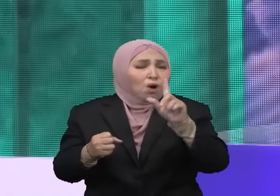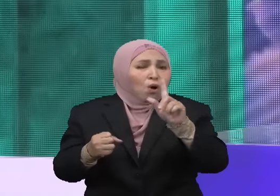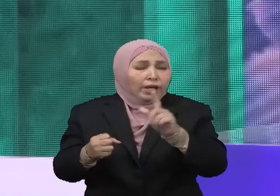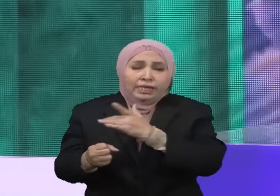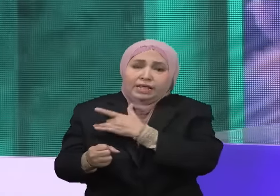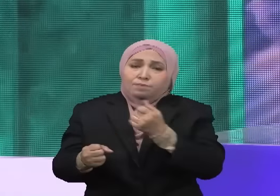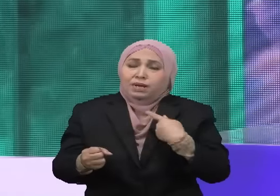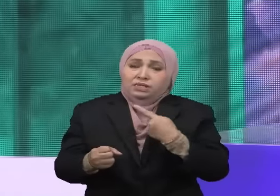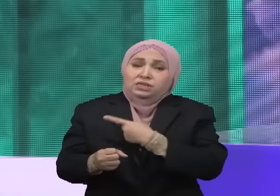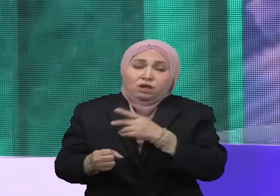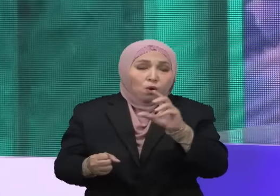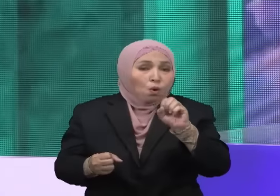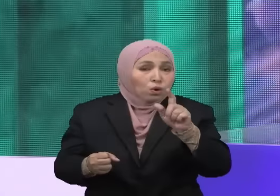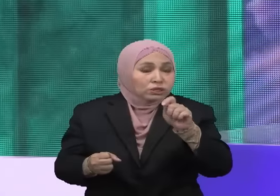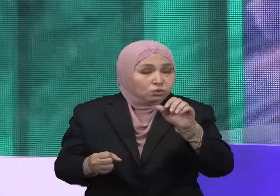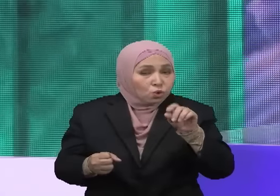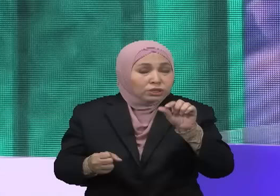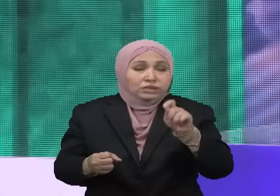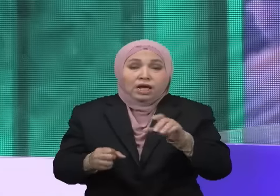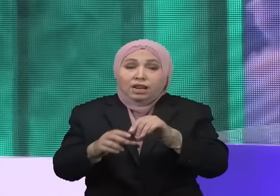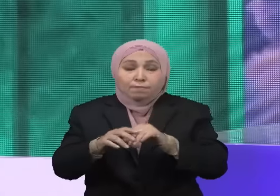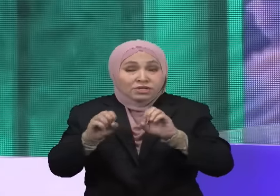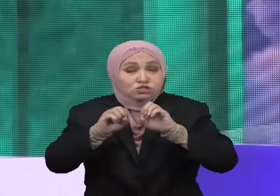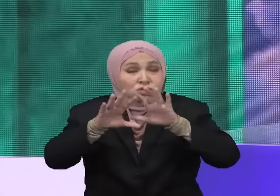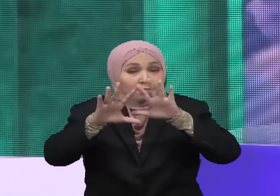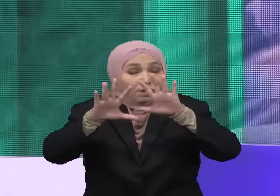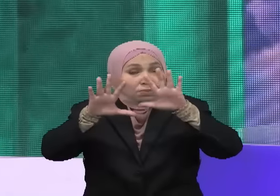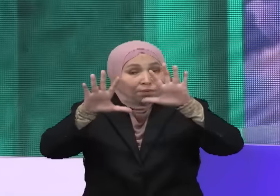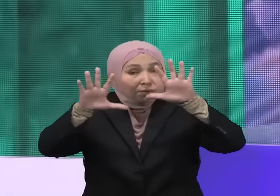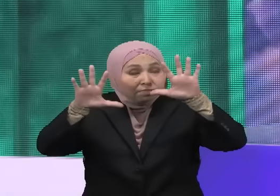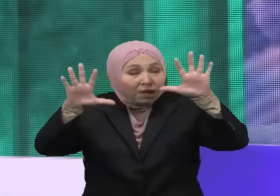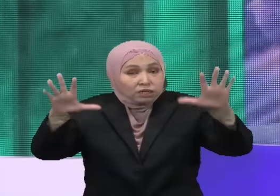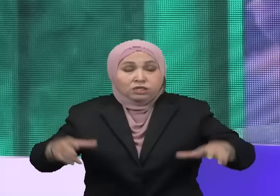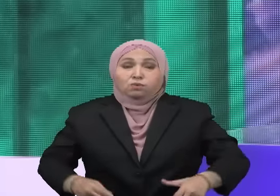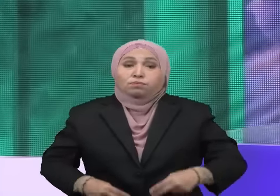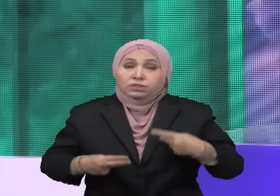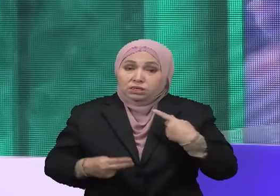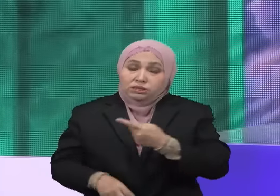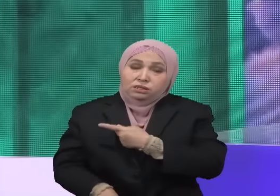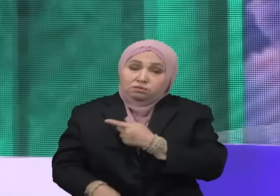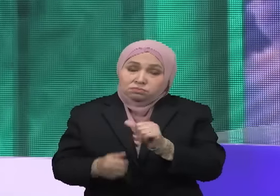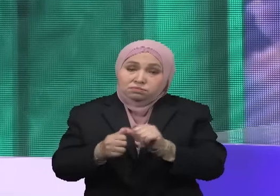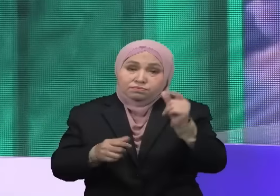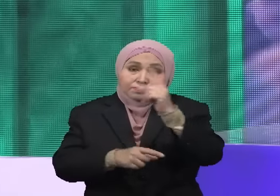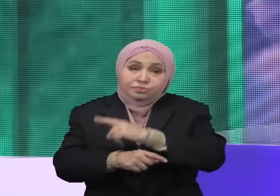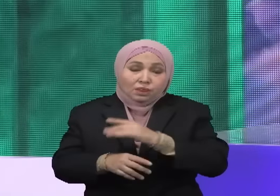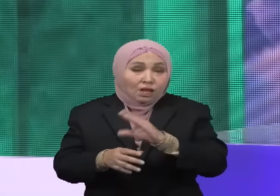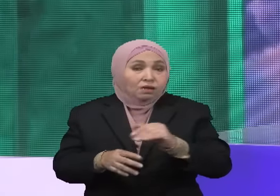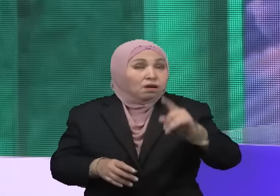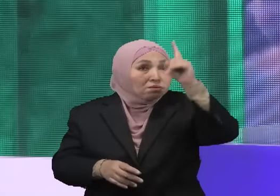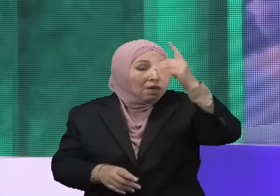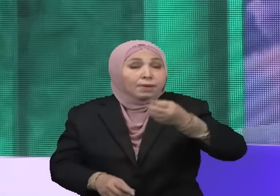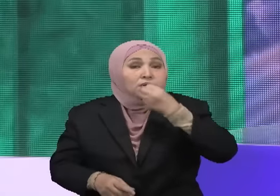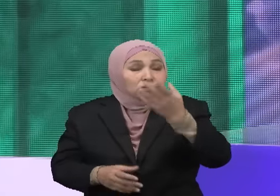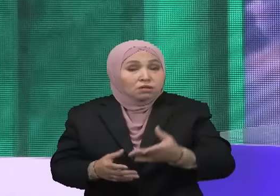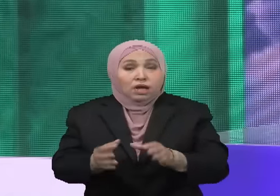dan otot di dalam lub itu bersinar hingga mencerahkan kehidupan kita seharian. Maka Allah beritahu di dalam ayat